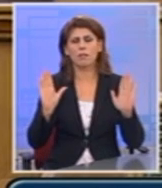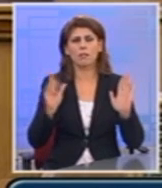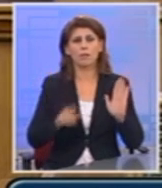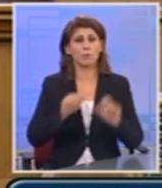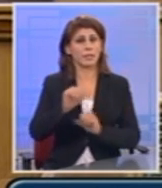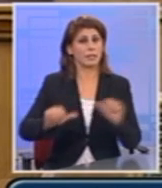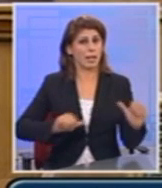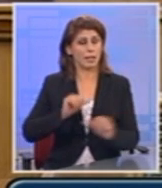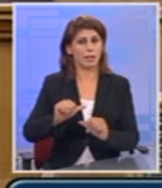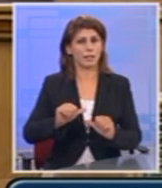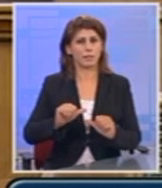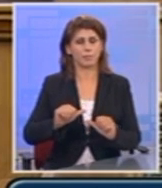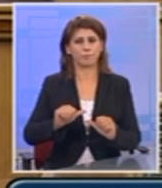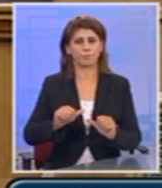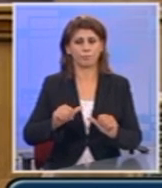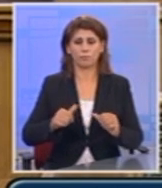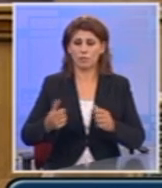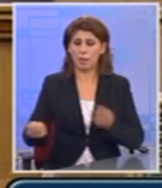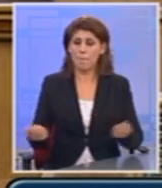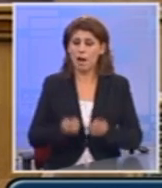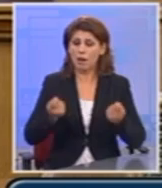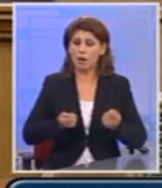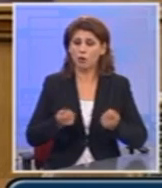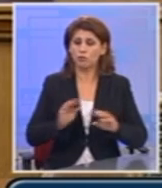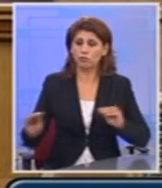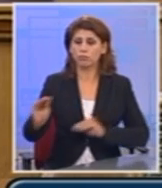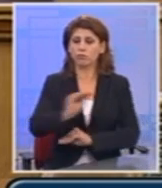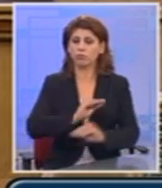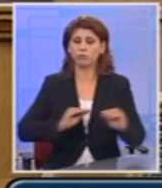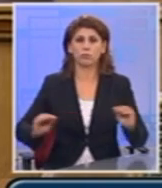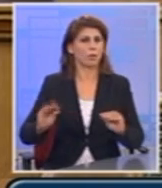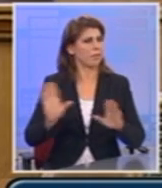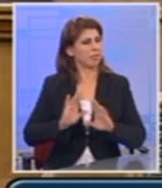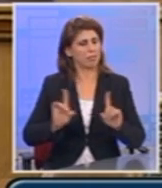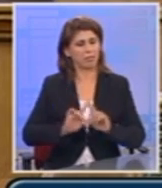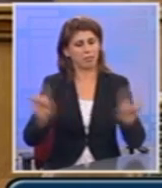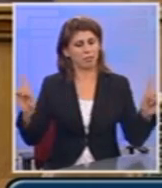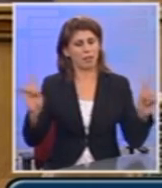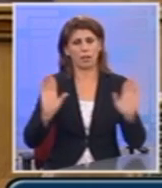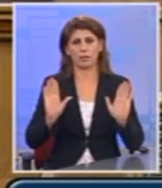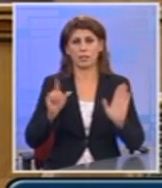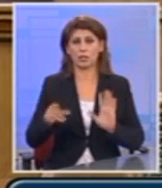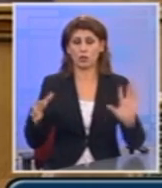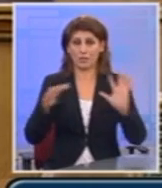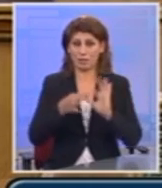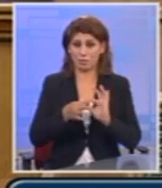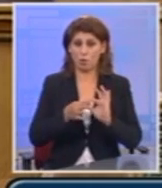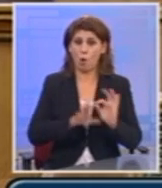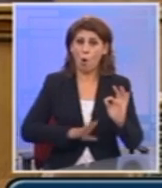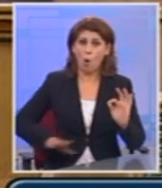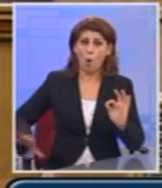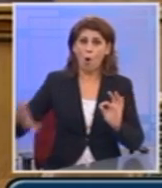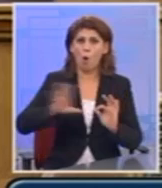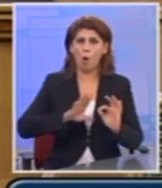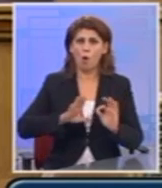αλλαγή της διάρθρωσης της παραγωγής στην ελλάδα ω συνδυασμός αυτών των επιβαρυντικών αρσιμο